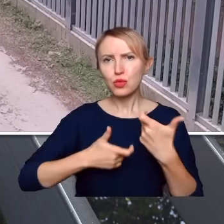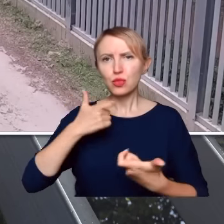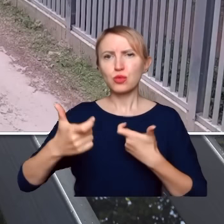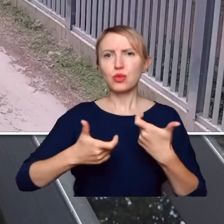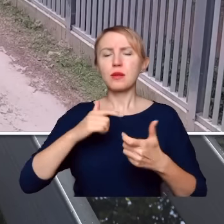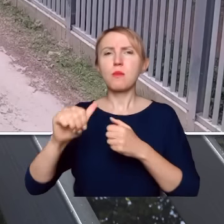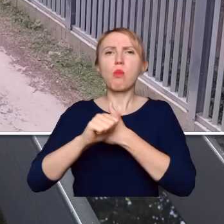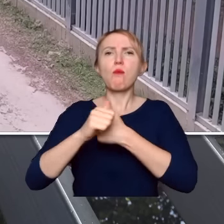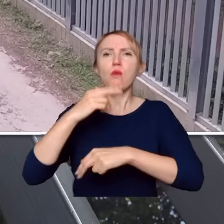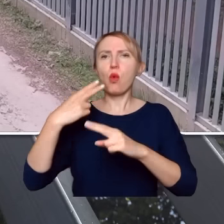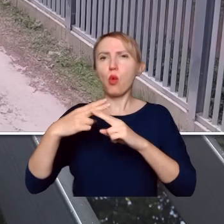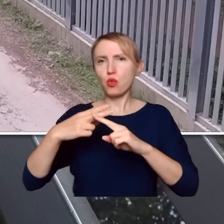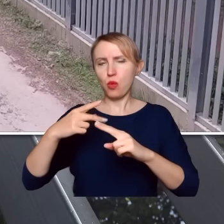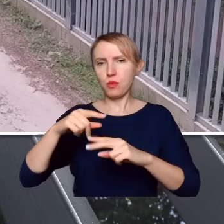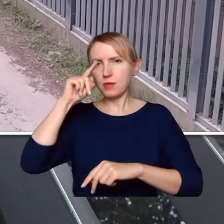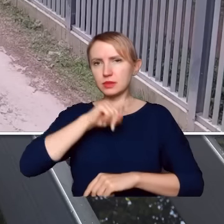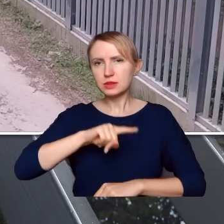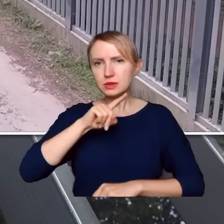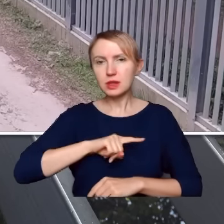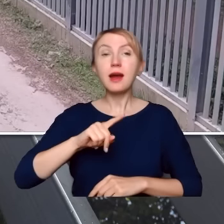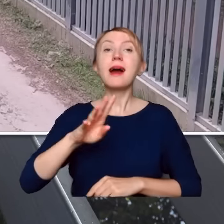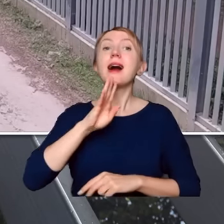psychicznej amerykańscy więźniowie,